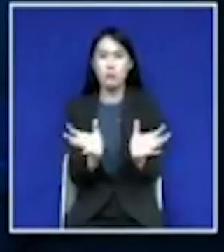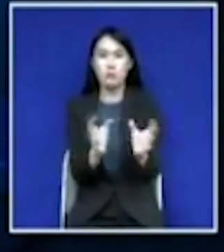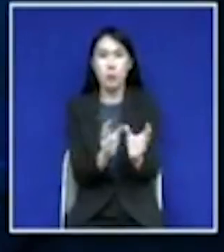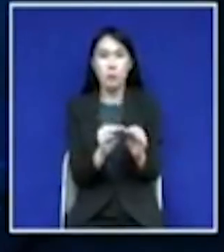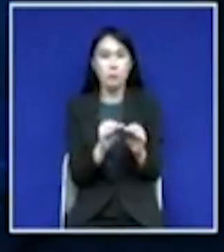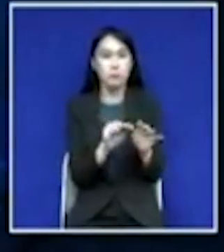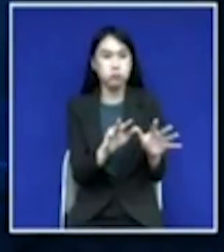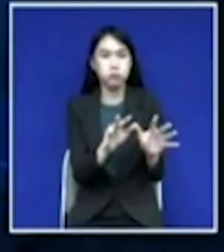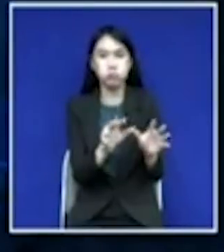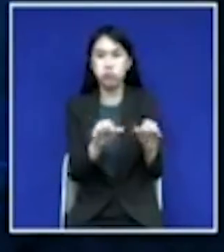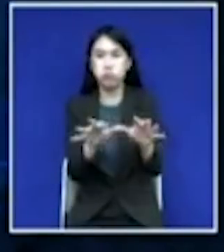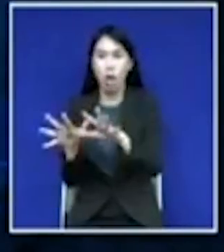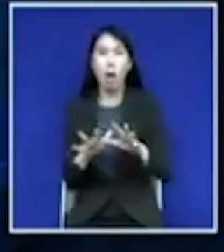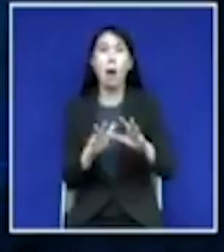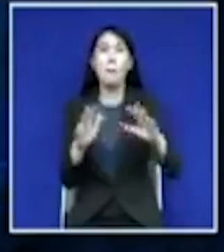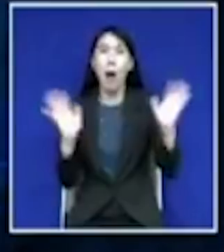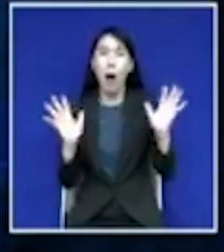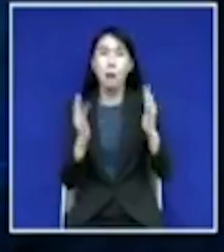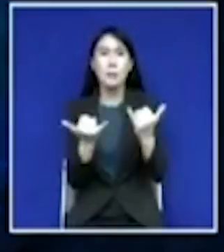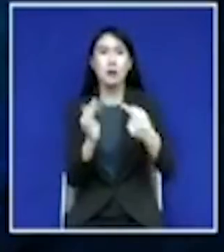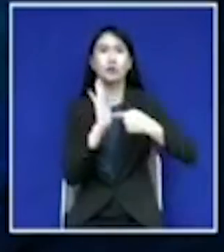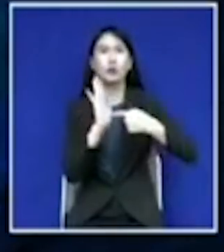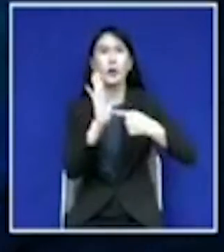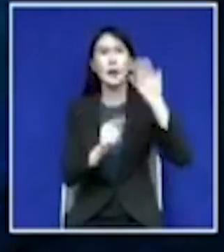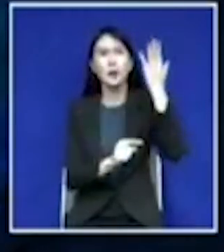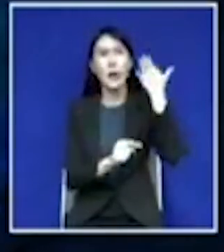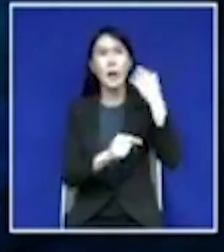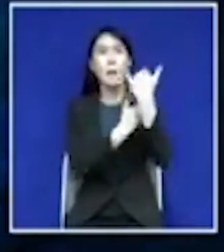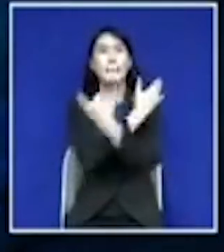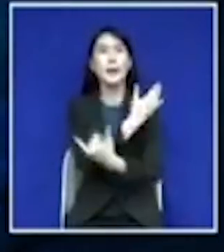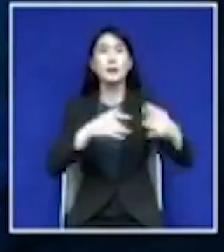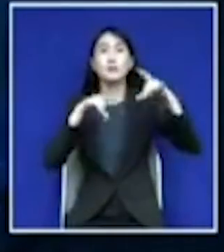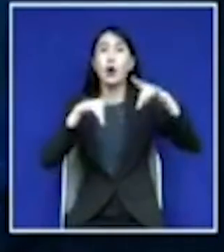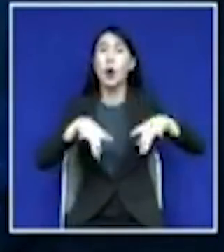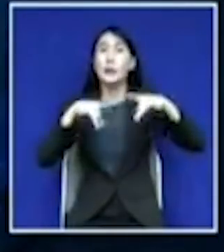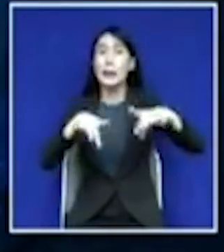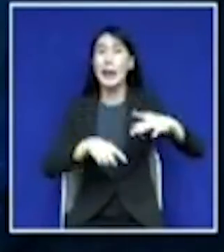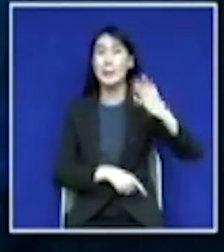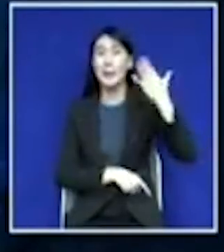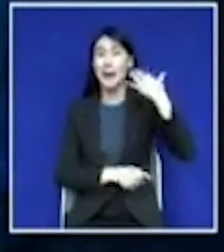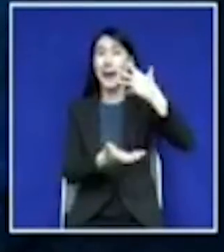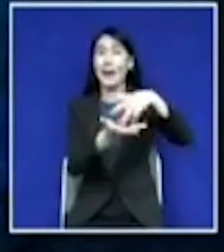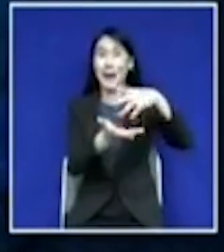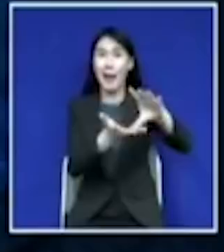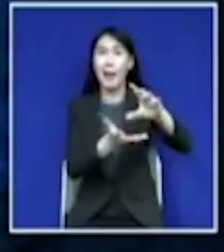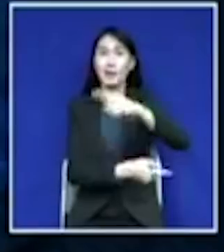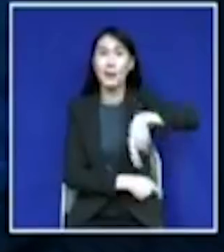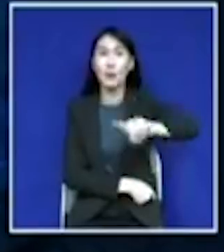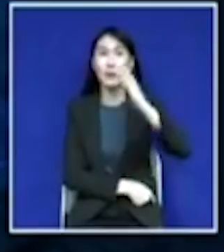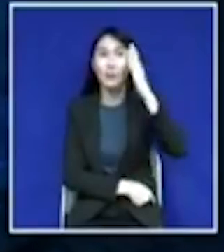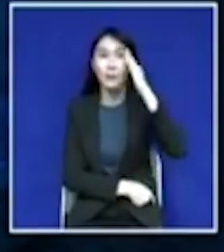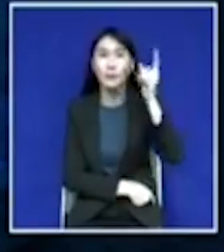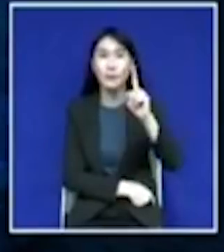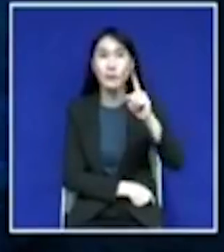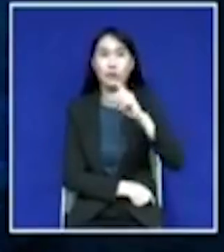ายปลายเหตุได้เหมือนอย่างตัวอย่างของออสเตรเลียที่ผมเล่าข่าวไปเมื่อสักครู่ถึงต